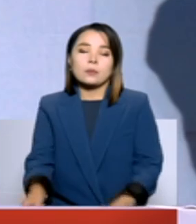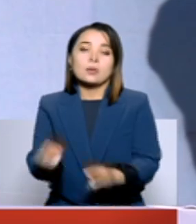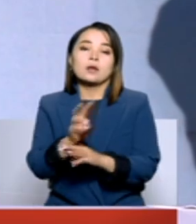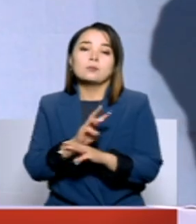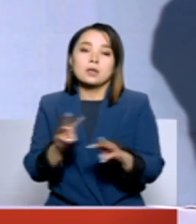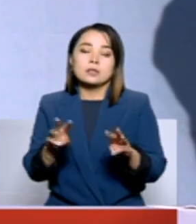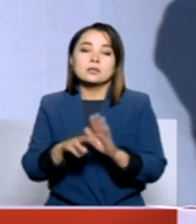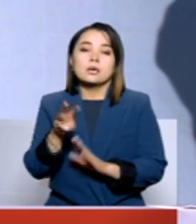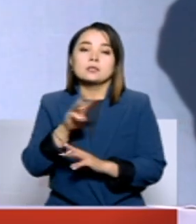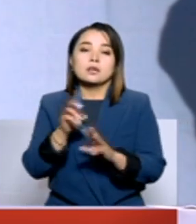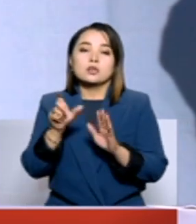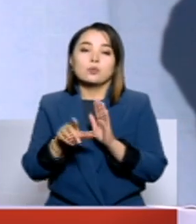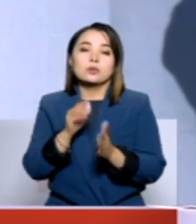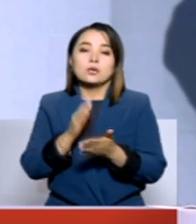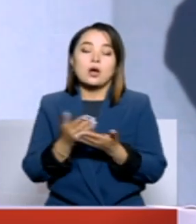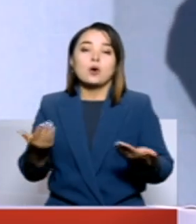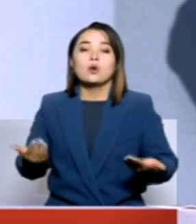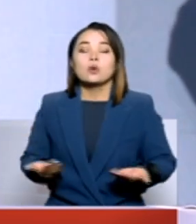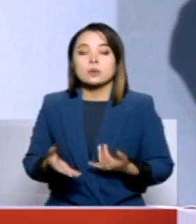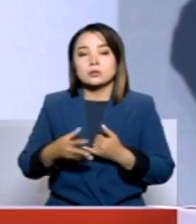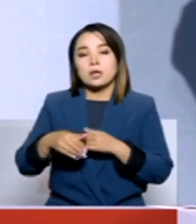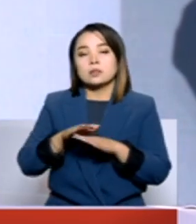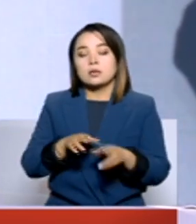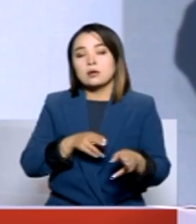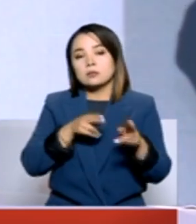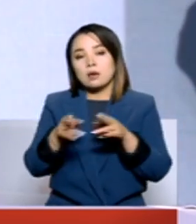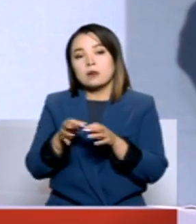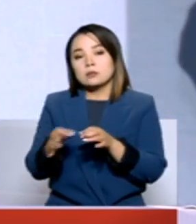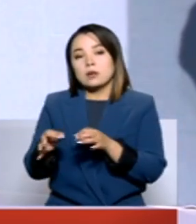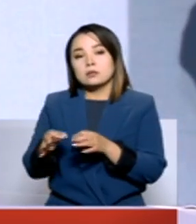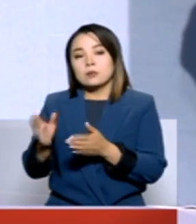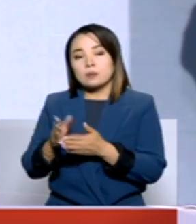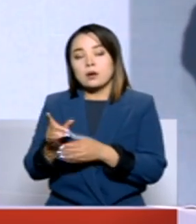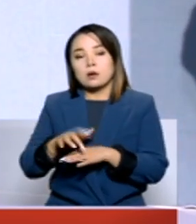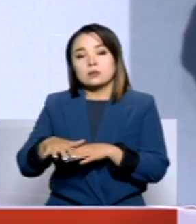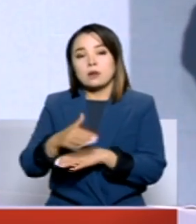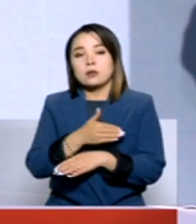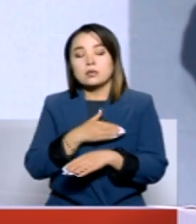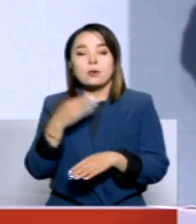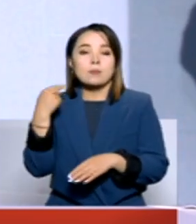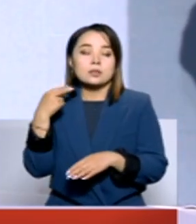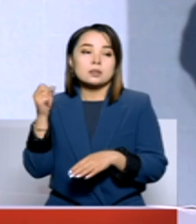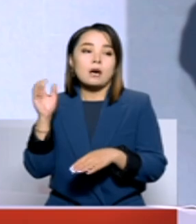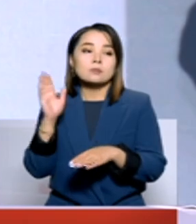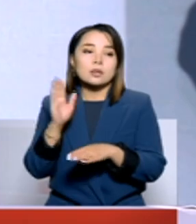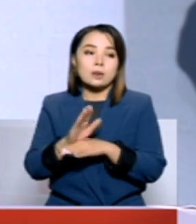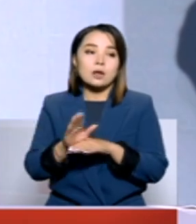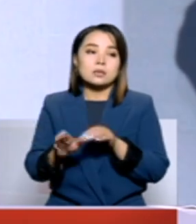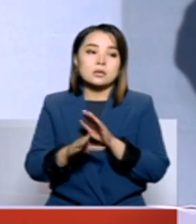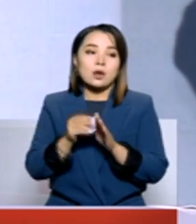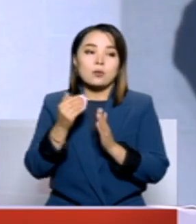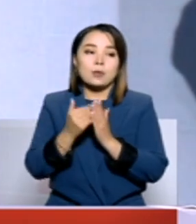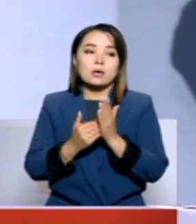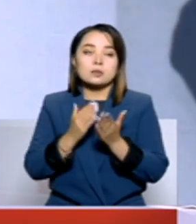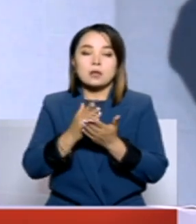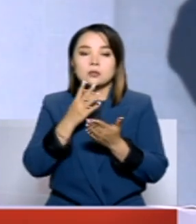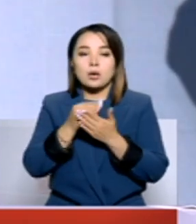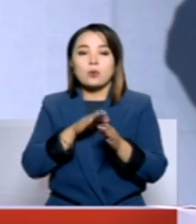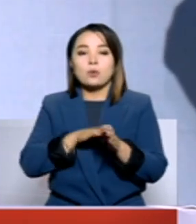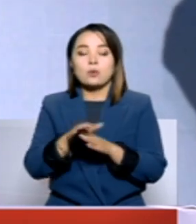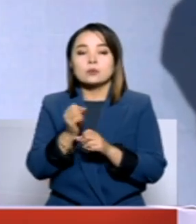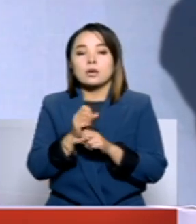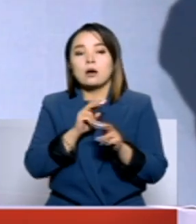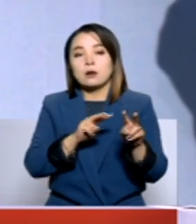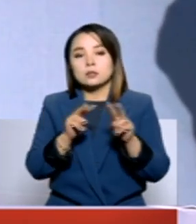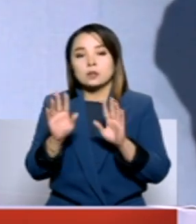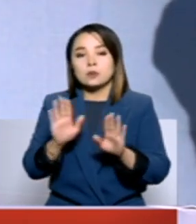Мәжіліс пен Сенат депутаттарының өңірлерге сапары басталды. Халық қалаулылары президент тапсырмалары мен сайлауалды бағдарламасының орындалуын